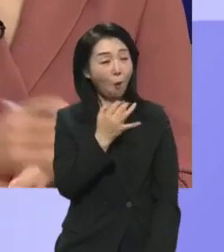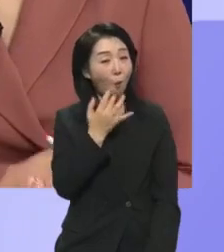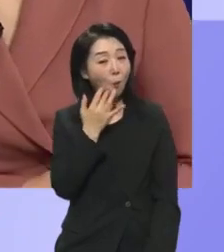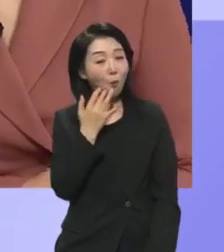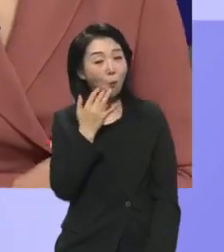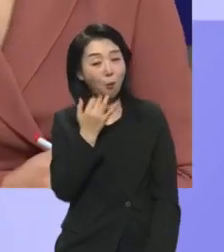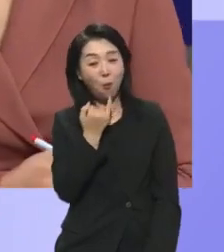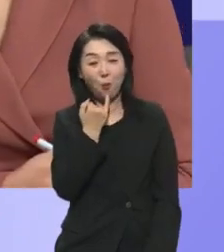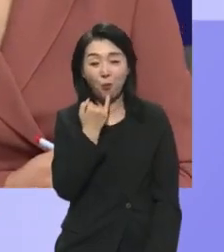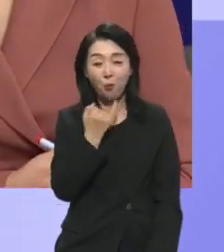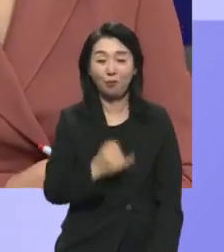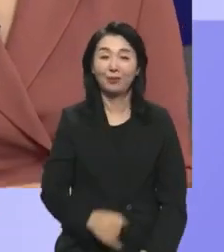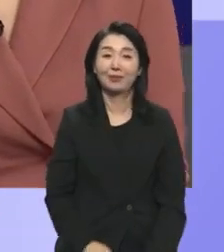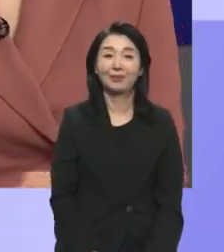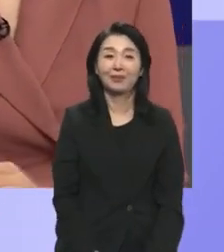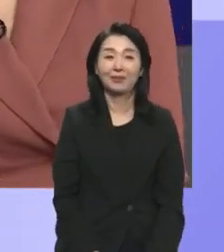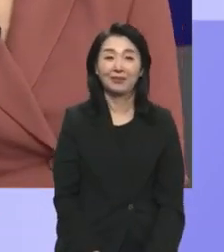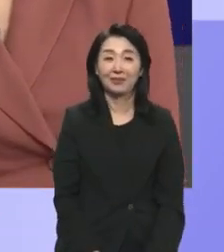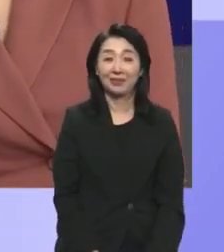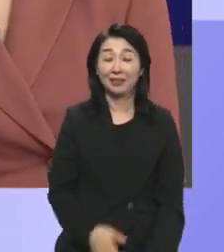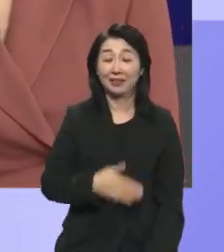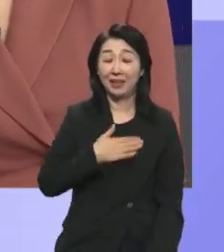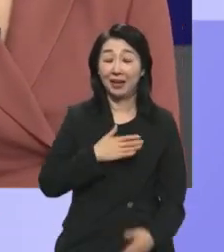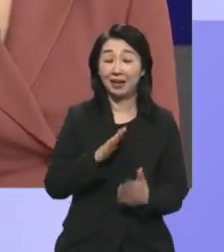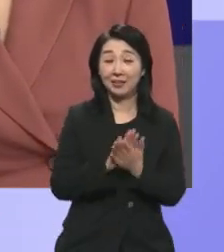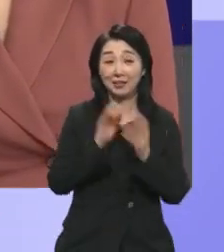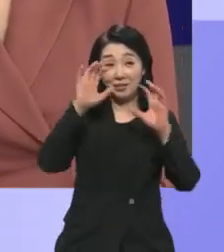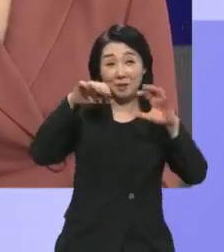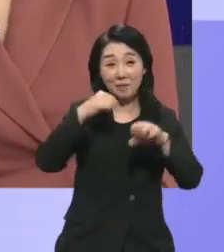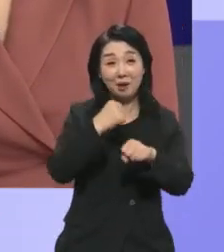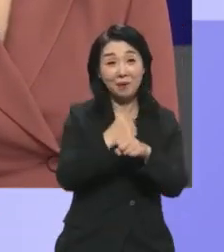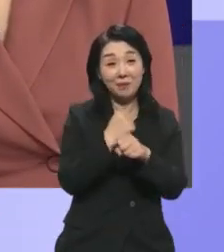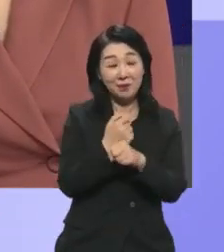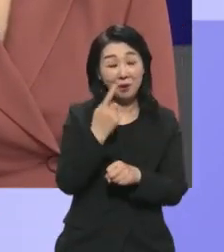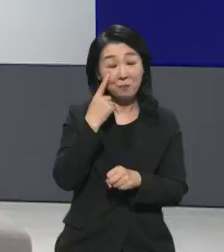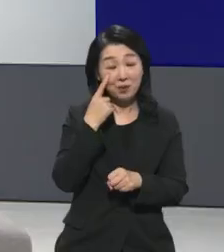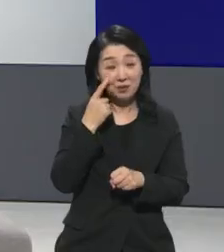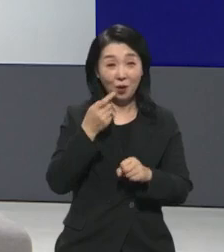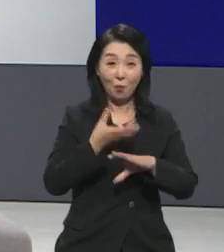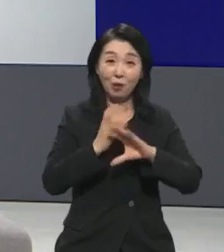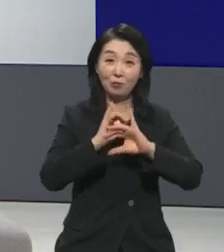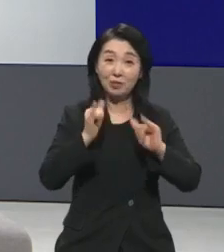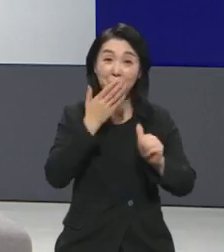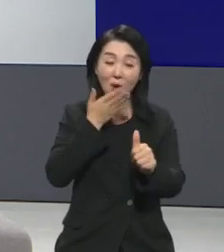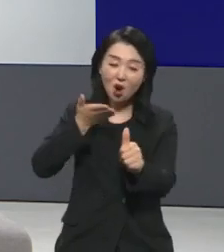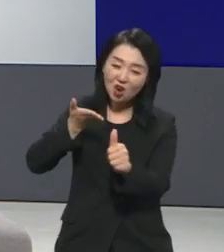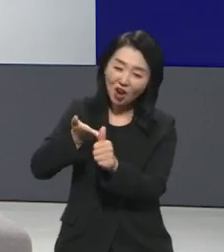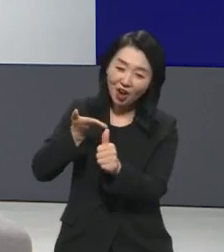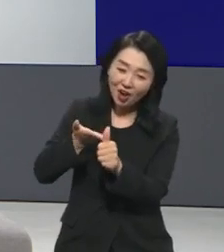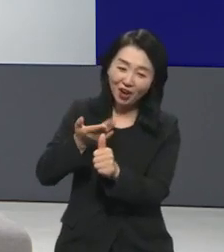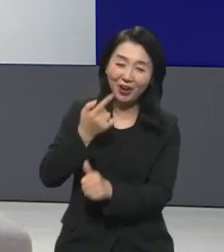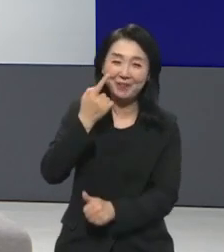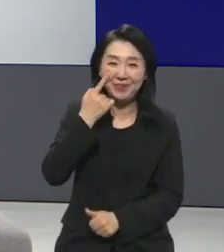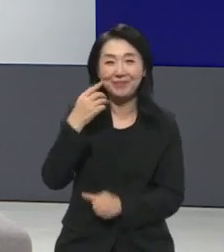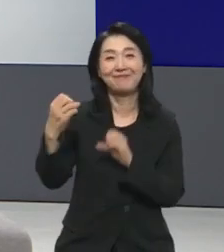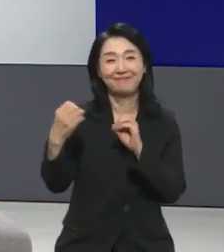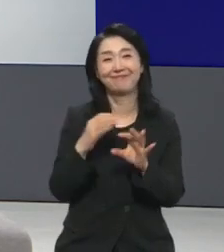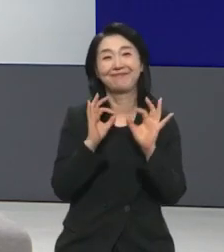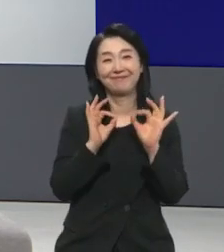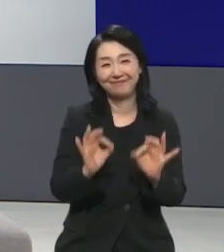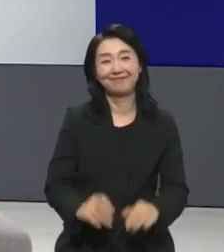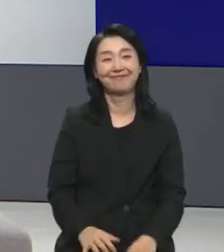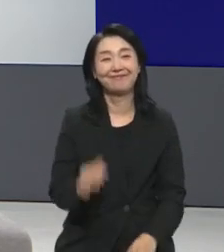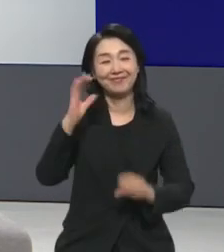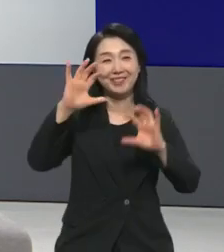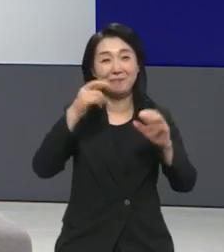볼 수 있겠네요. 네. 네, 그렇죠. 그래서 제가 직접 김밥을 만들어서 외국인들에게 먹여보며 반응을 들어봤습니다. 이